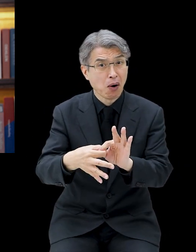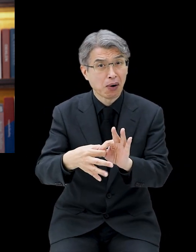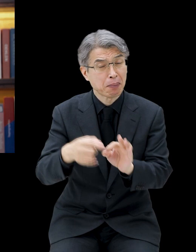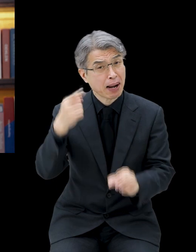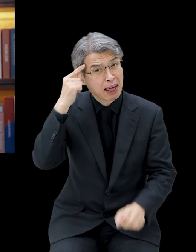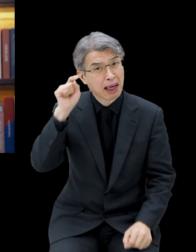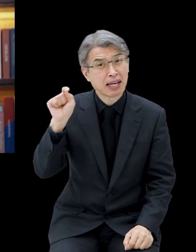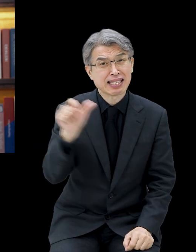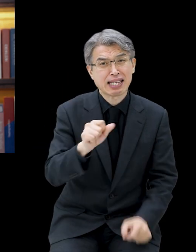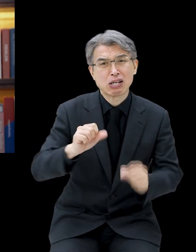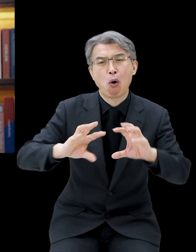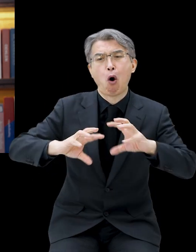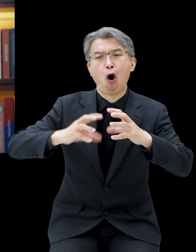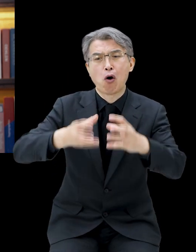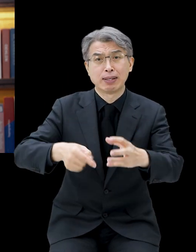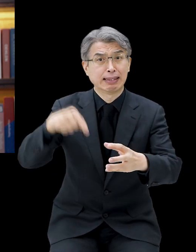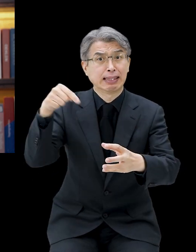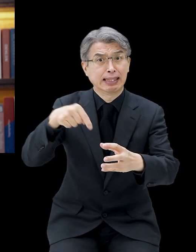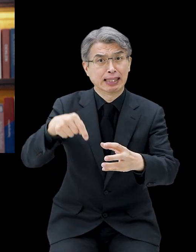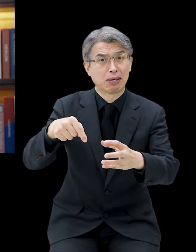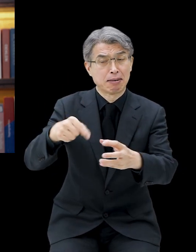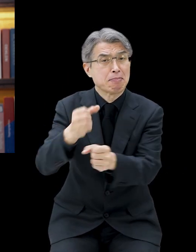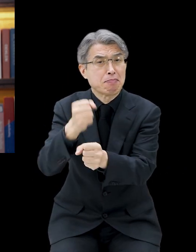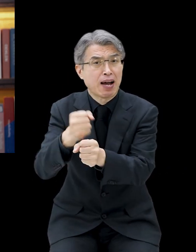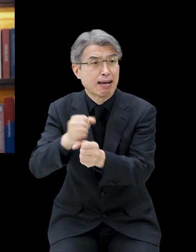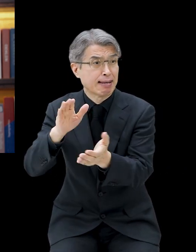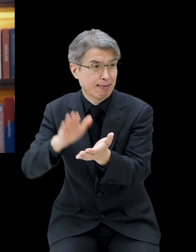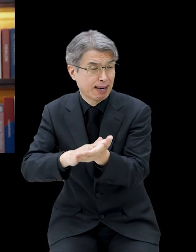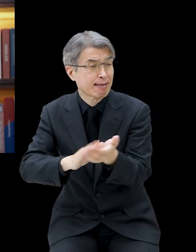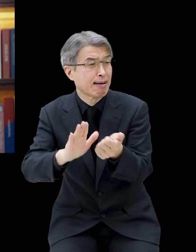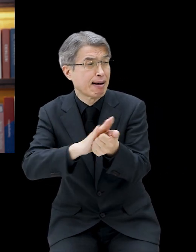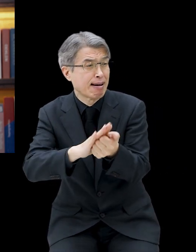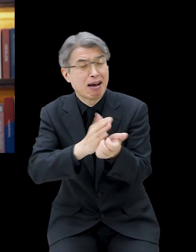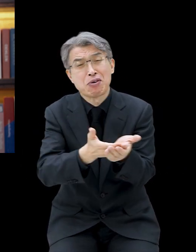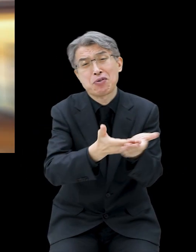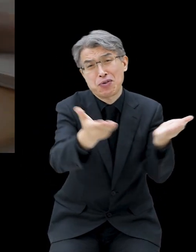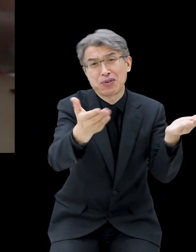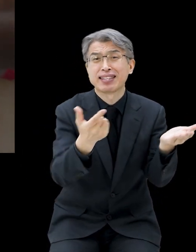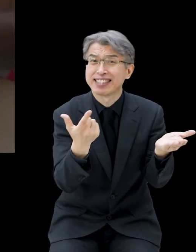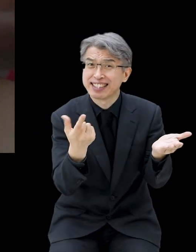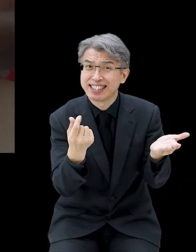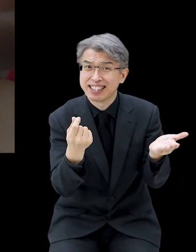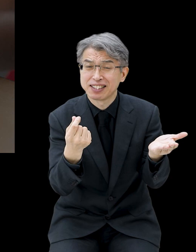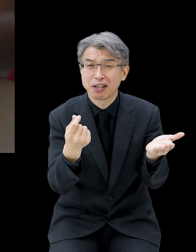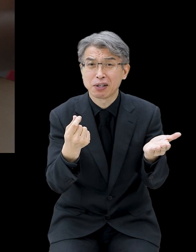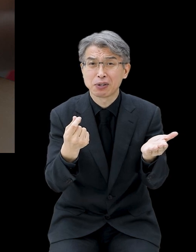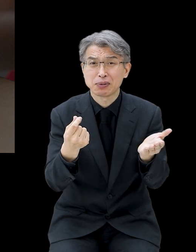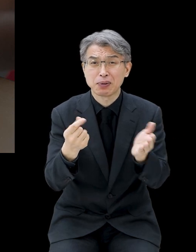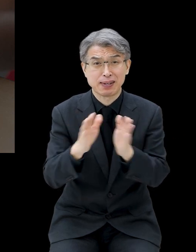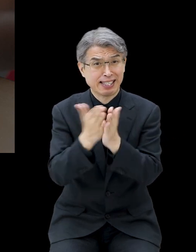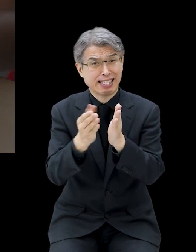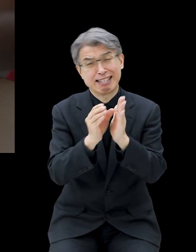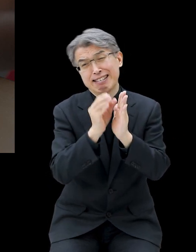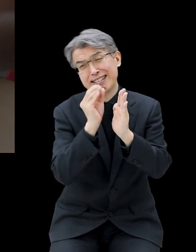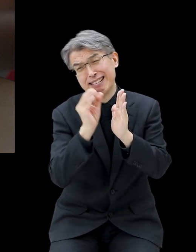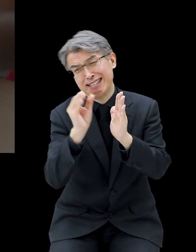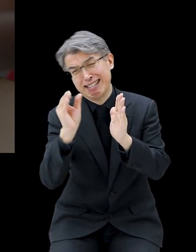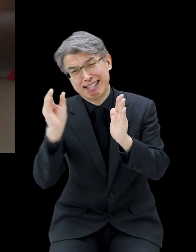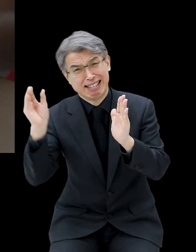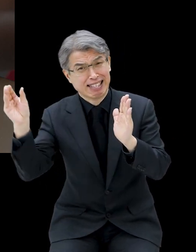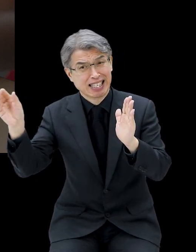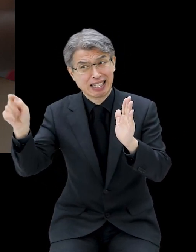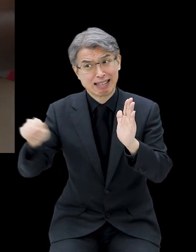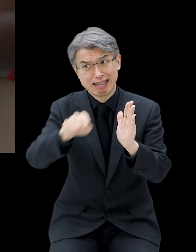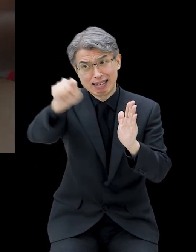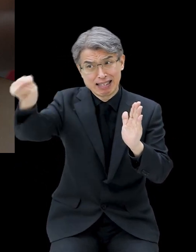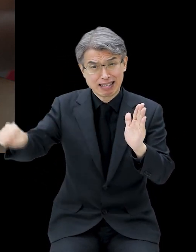월드를 개발해서 서비스 중에 있고요. 도서관을 통해서 시각장애인이